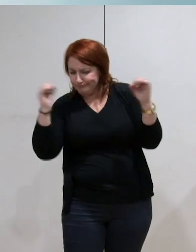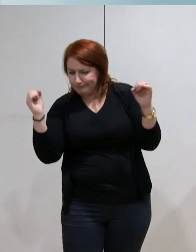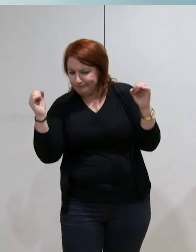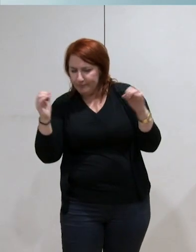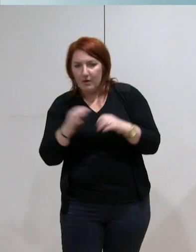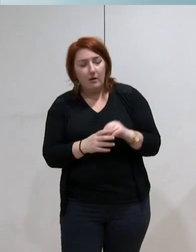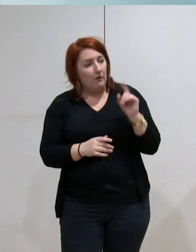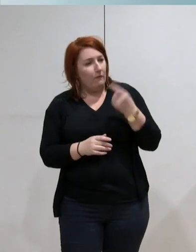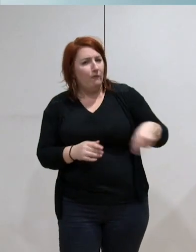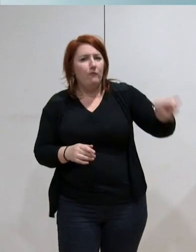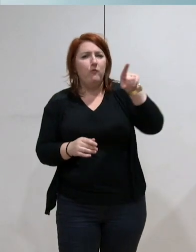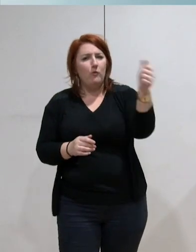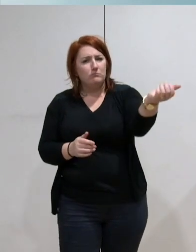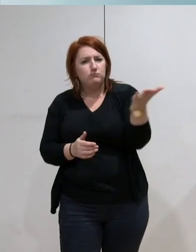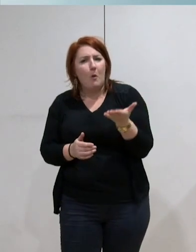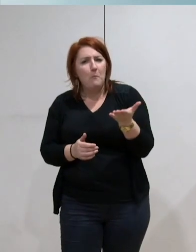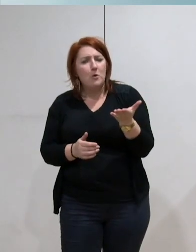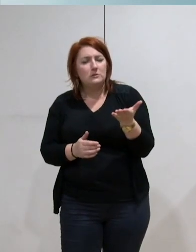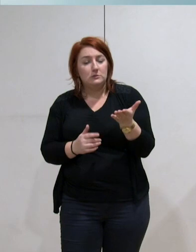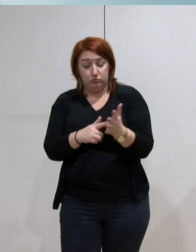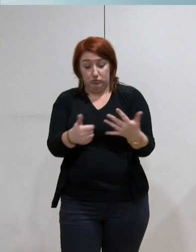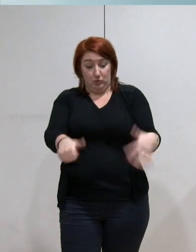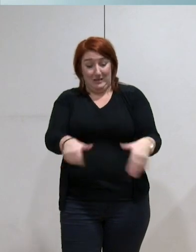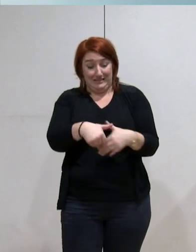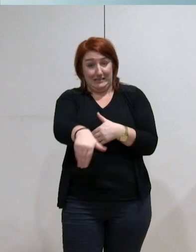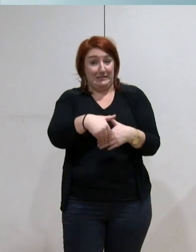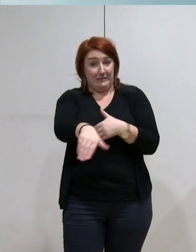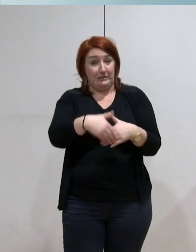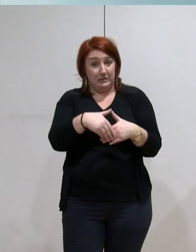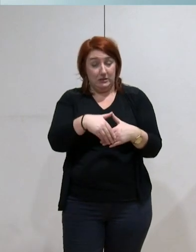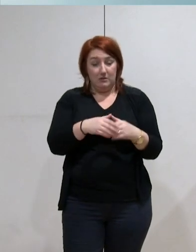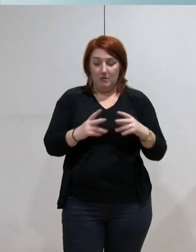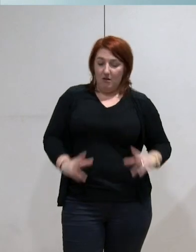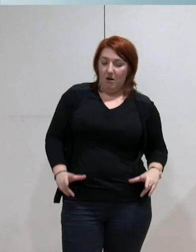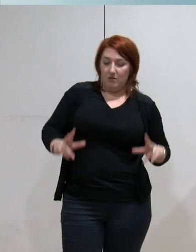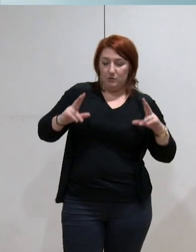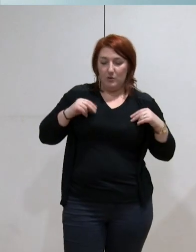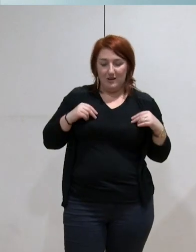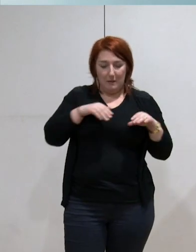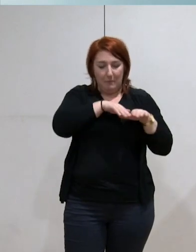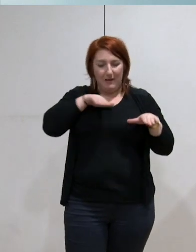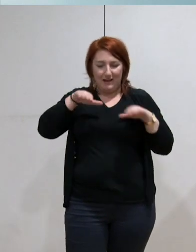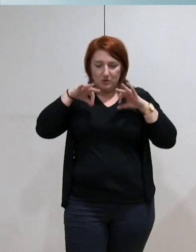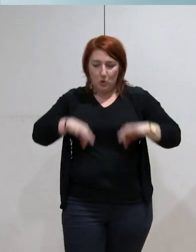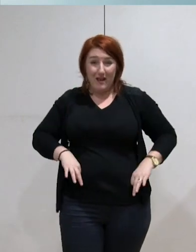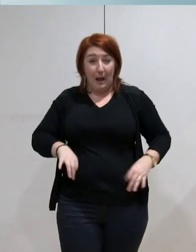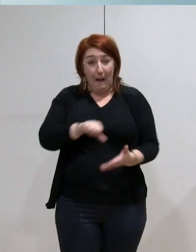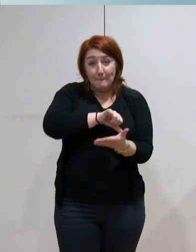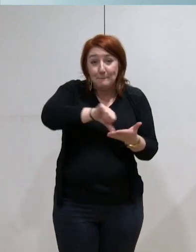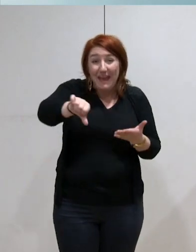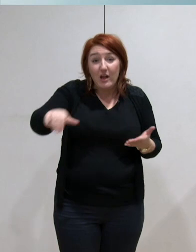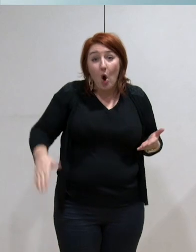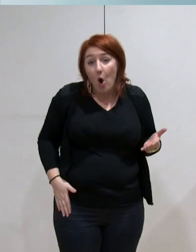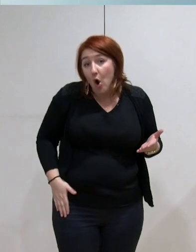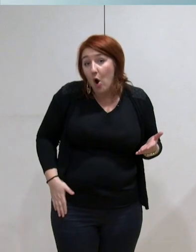vous proposez en 2016 de mettre en place des ateliers périscolaire payant